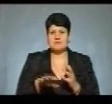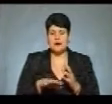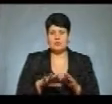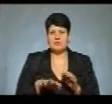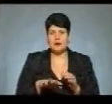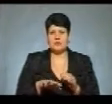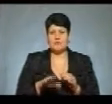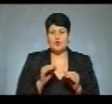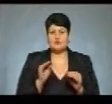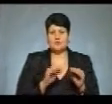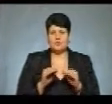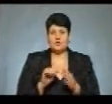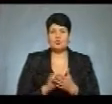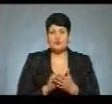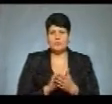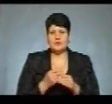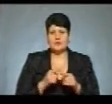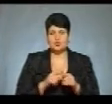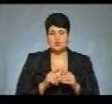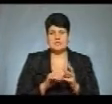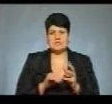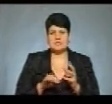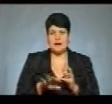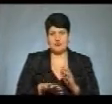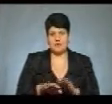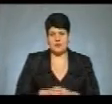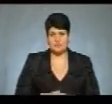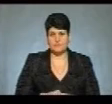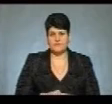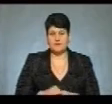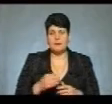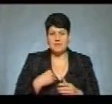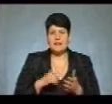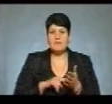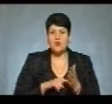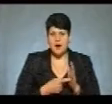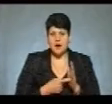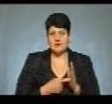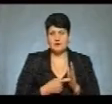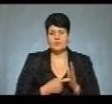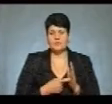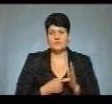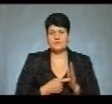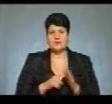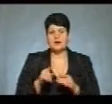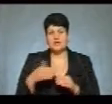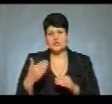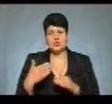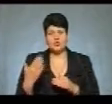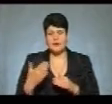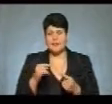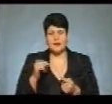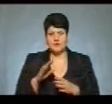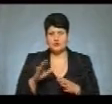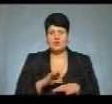ділянкою, переустановлюючим документом на дану земельну ділянку. Ми наполягаємо, в принципі, інша сторона не заперечує